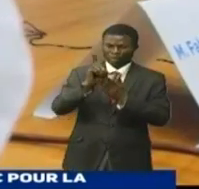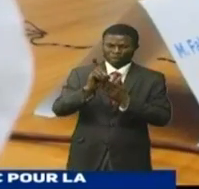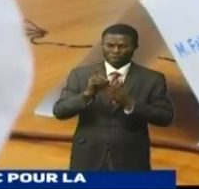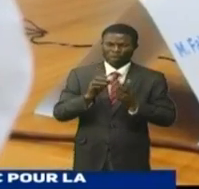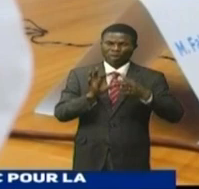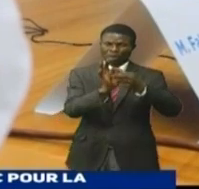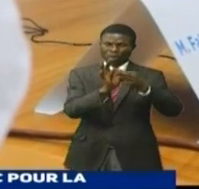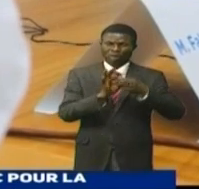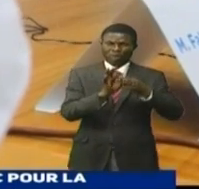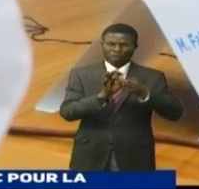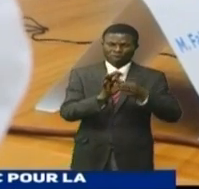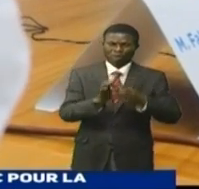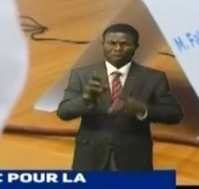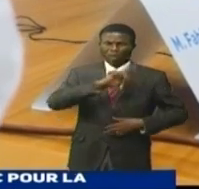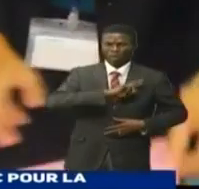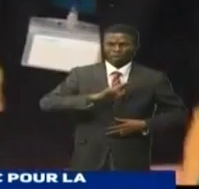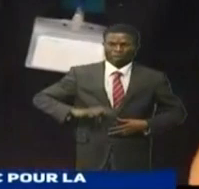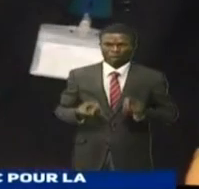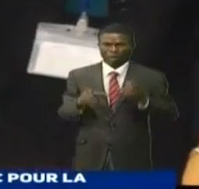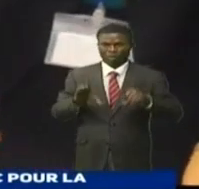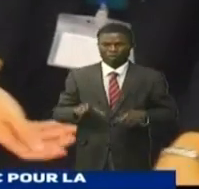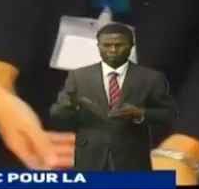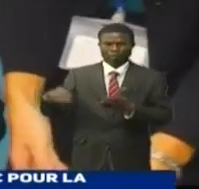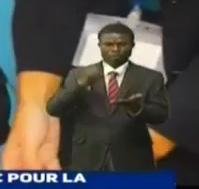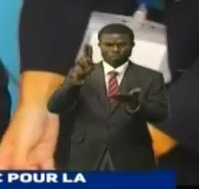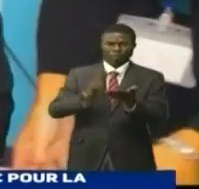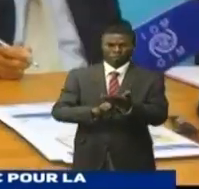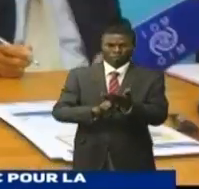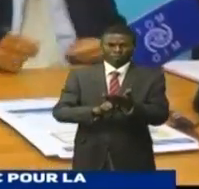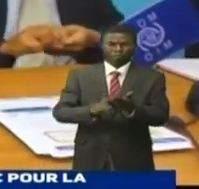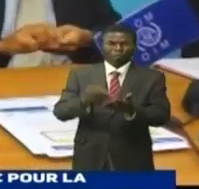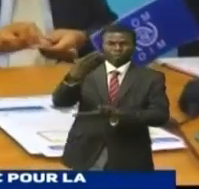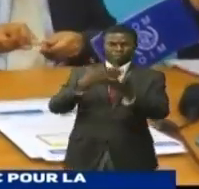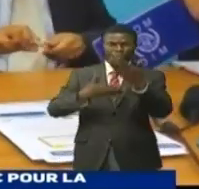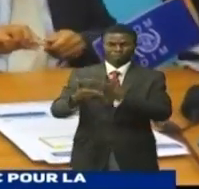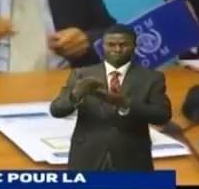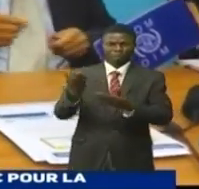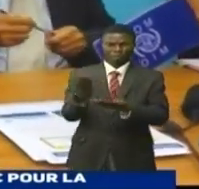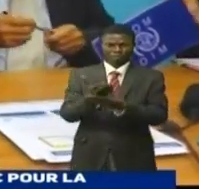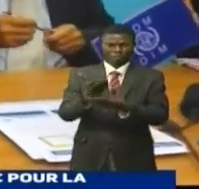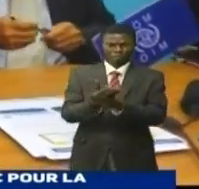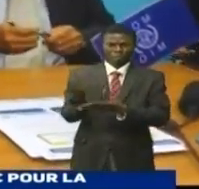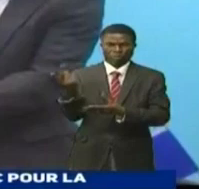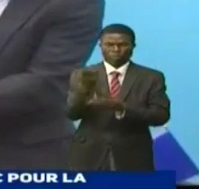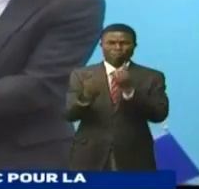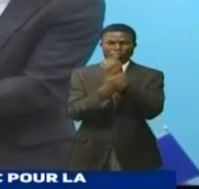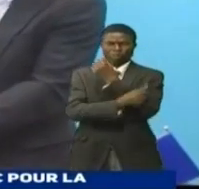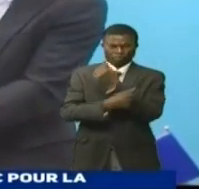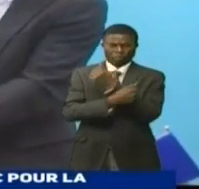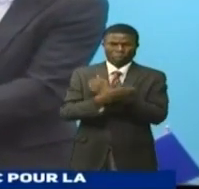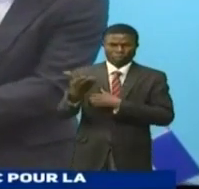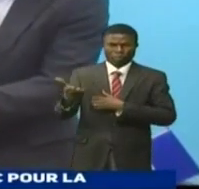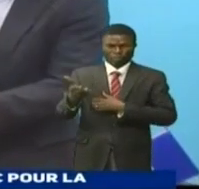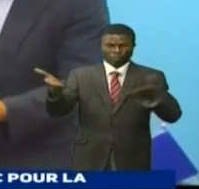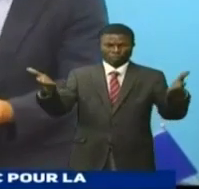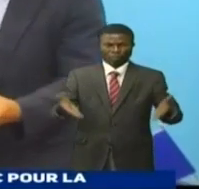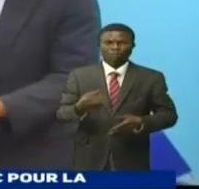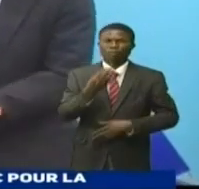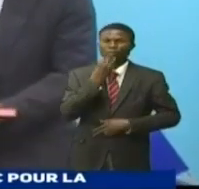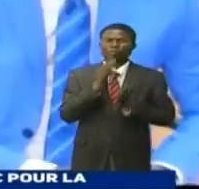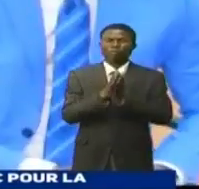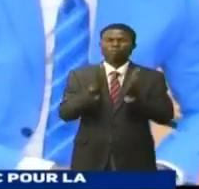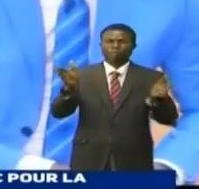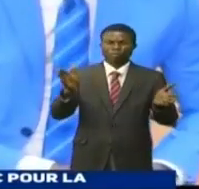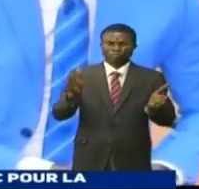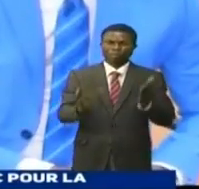coopération japonaise en FDC la signature et l'échange de ces notes entre les deux parties en présence de l'inspecteur général